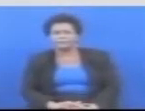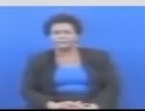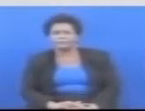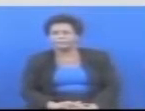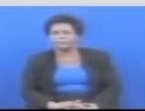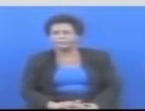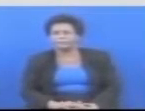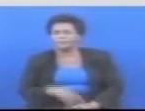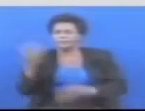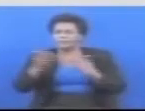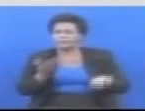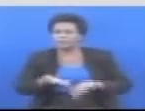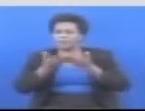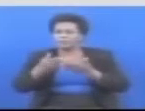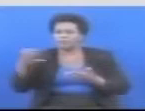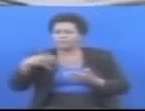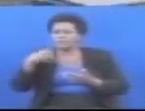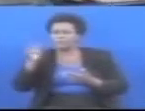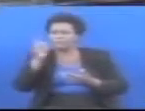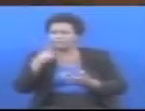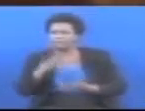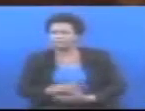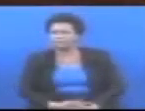Majibu ya swali hilo Mheshimiwa naibu waziri fedha na mipango